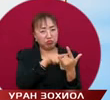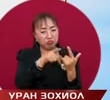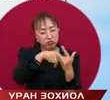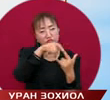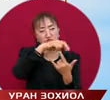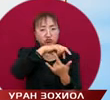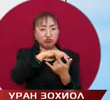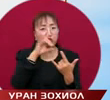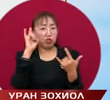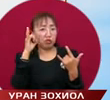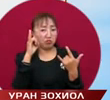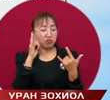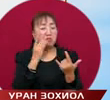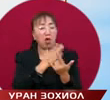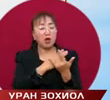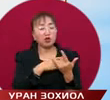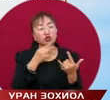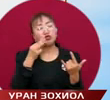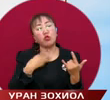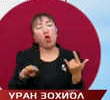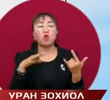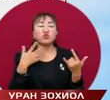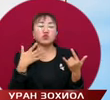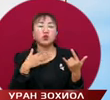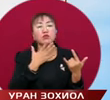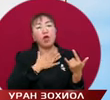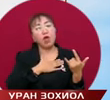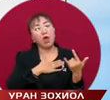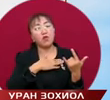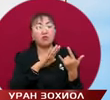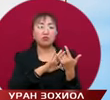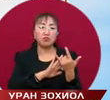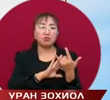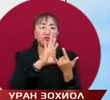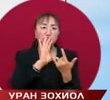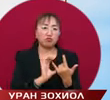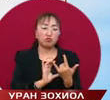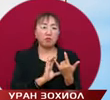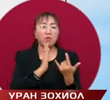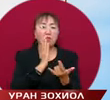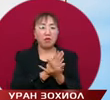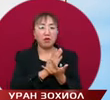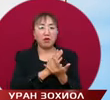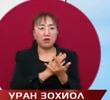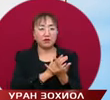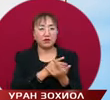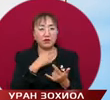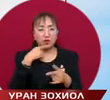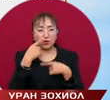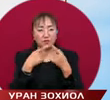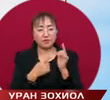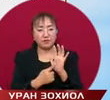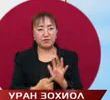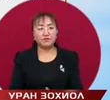эрхэл эрхэл гихшиг говч гихгүй нулимс гүгэнсэн тунгалаг дүлгөөнүдэ хаяа нэг